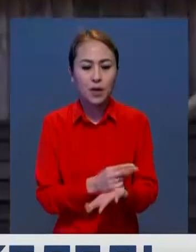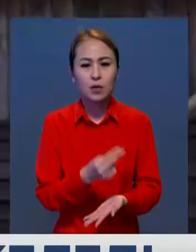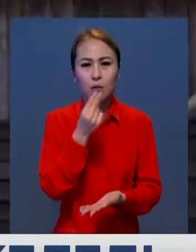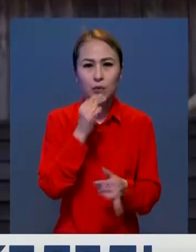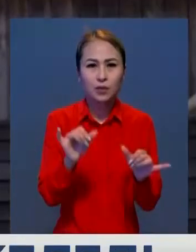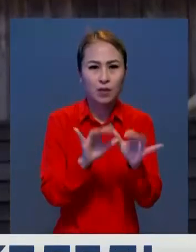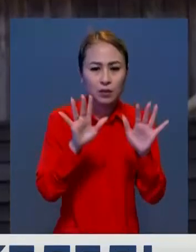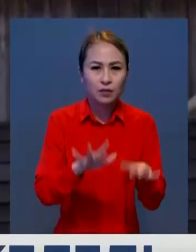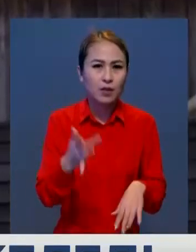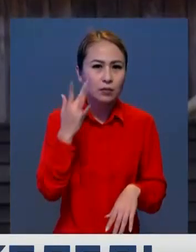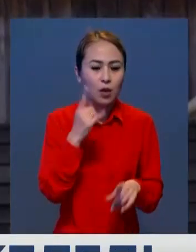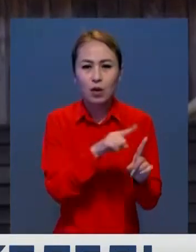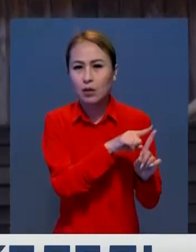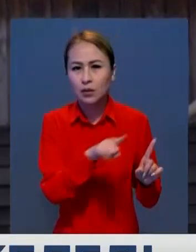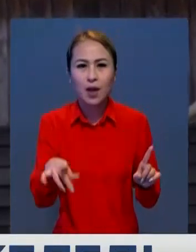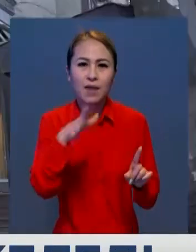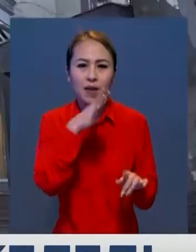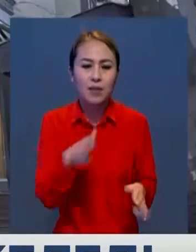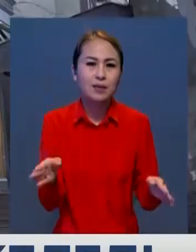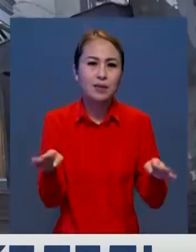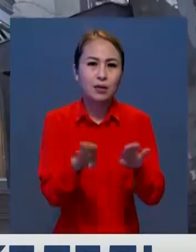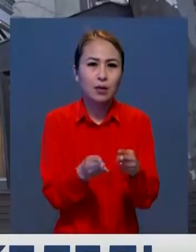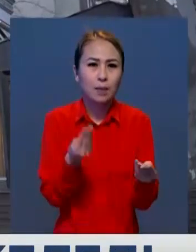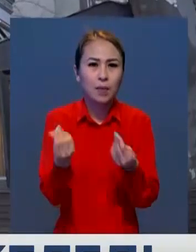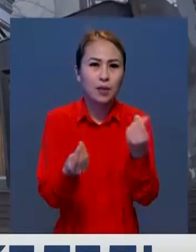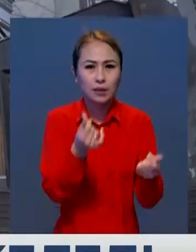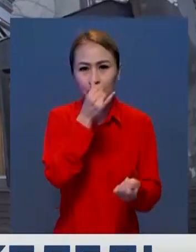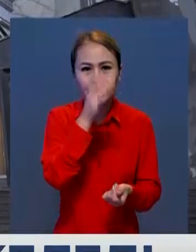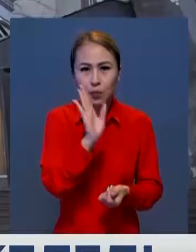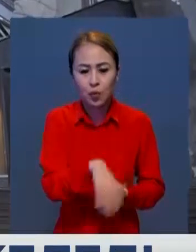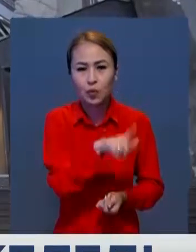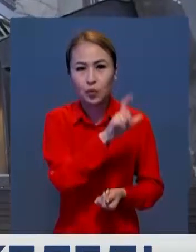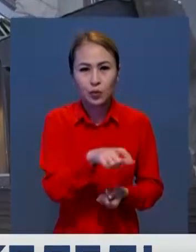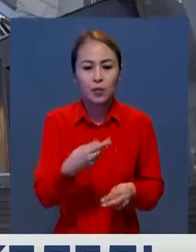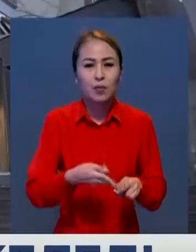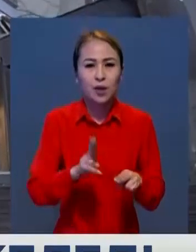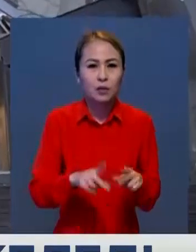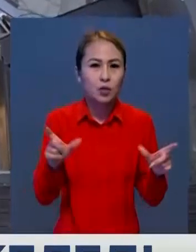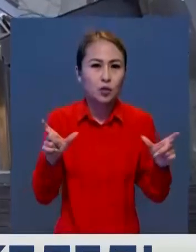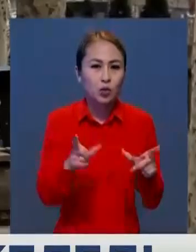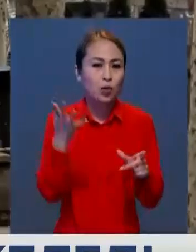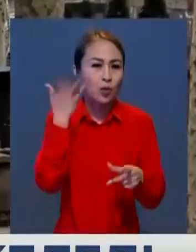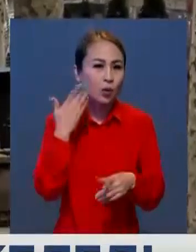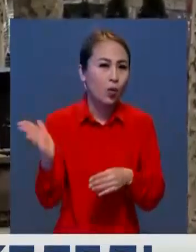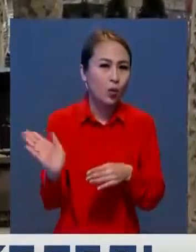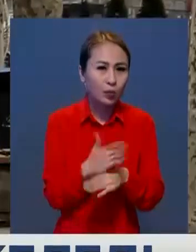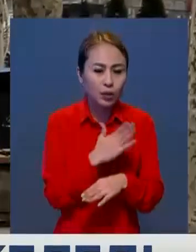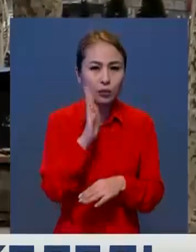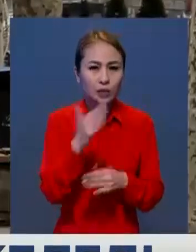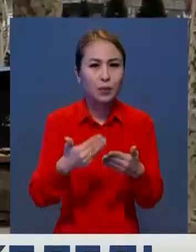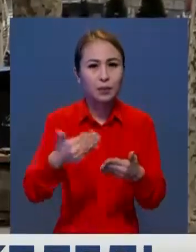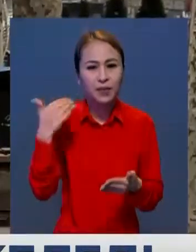дәмханалар бірнеше ай бойы жабық болғандықтан оның құнын төле алмайтын жағдайға жеткен. Шектеулерді алған соң бұрынғы